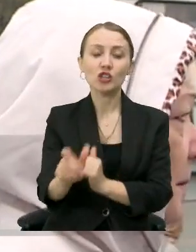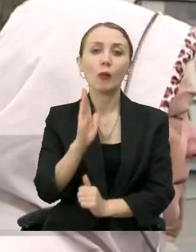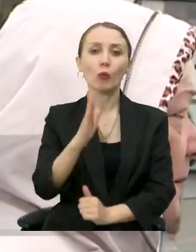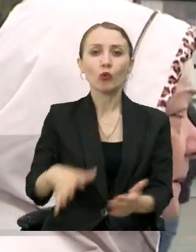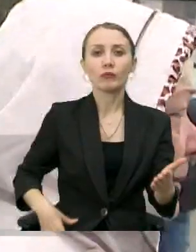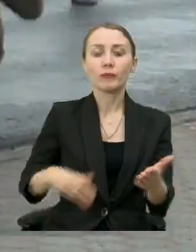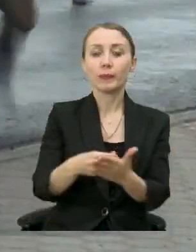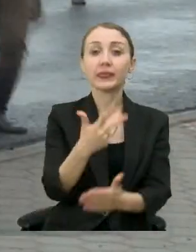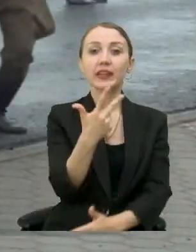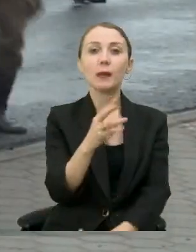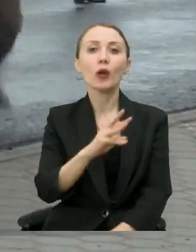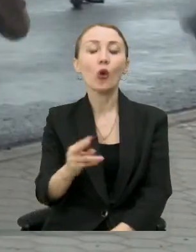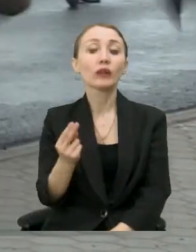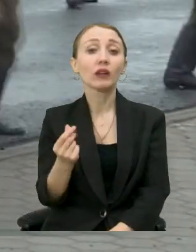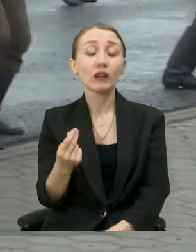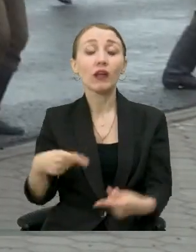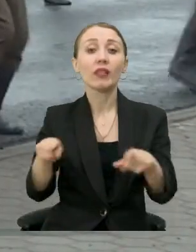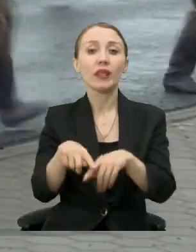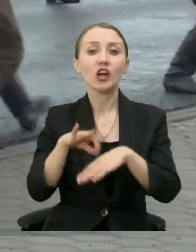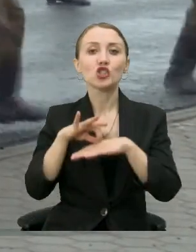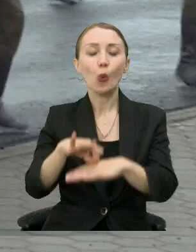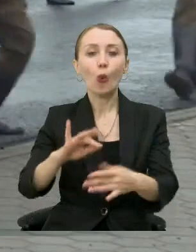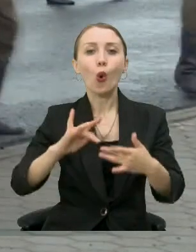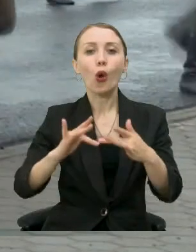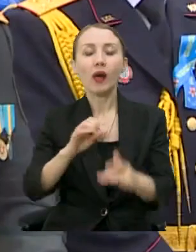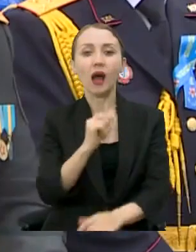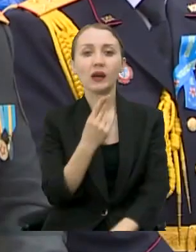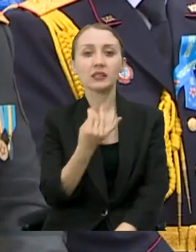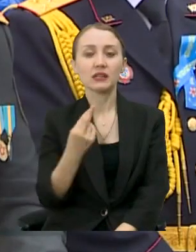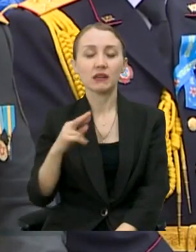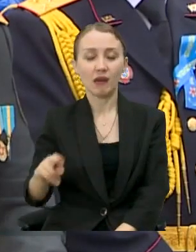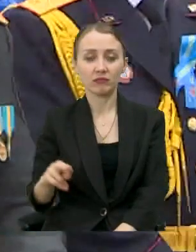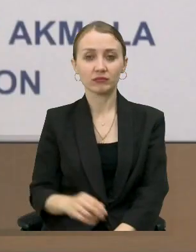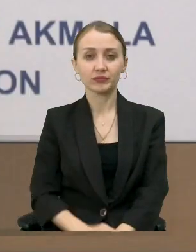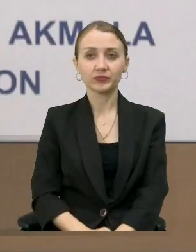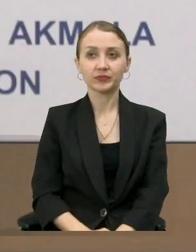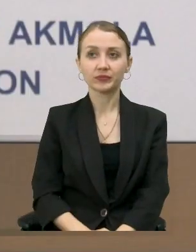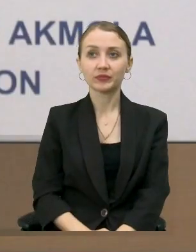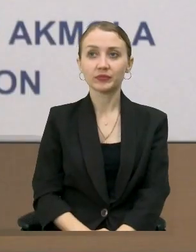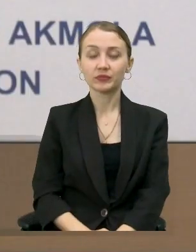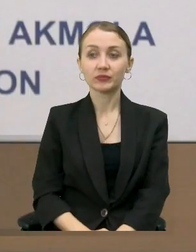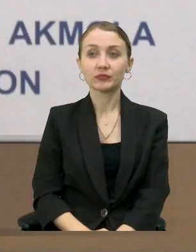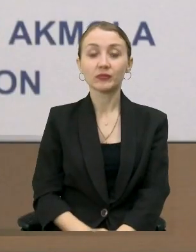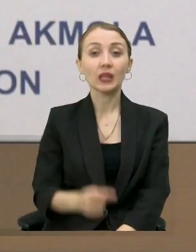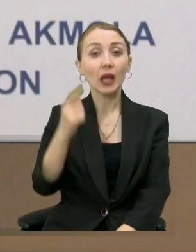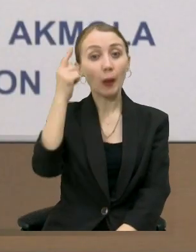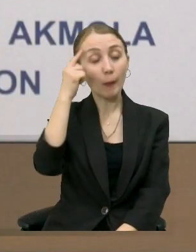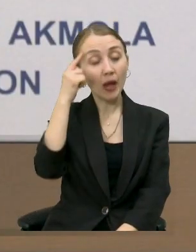выплачено 3 миллиона тенге. Также проводится онлайн-акция «ЕРЕСМ ЕЛЬЕСНДЕ». Учитывая нынешнюю